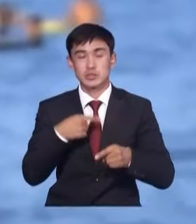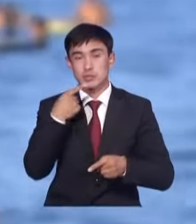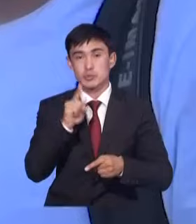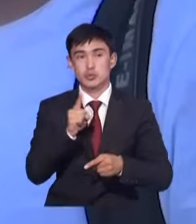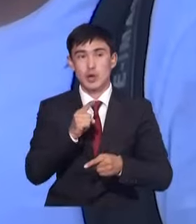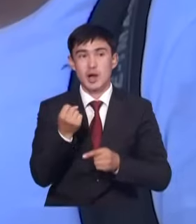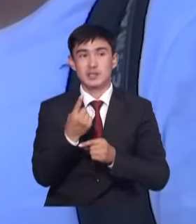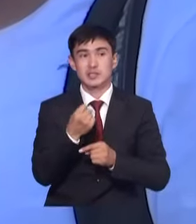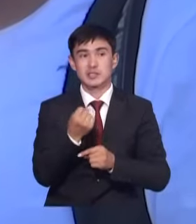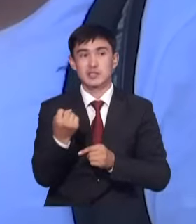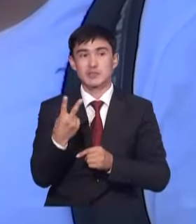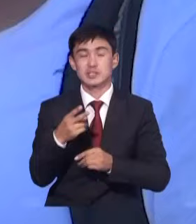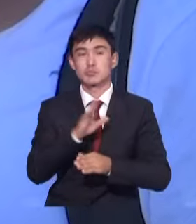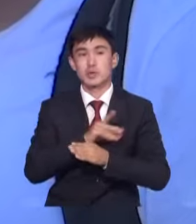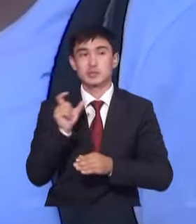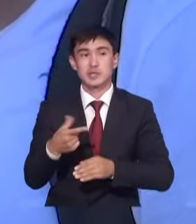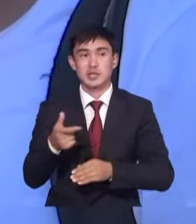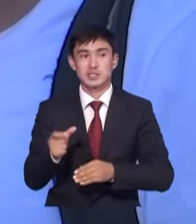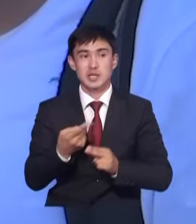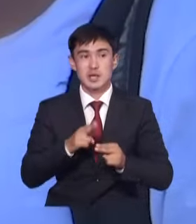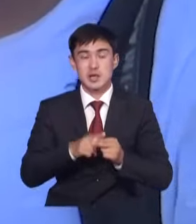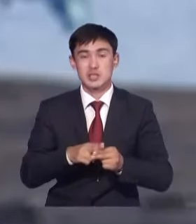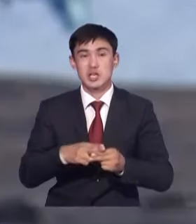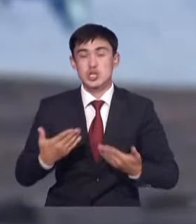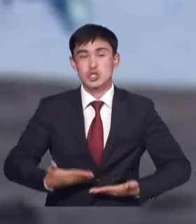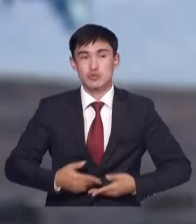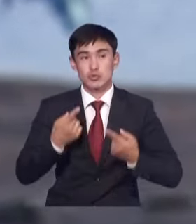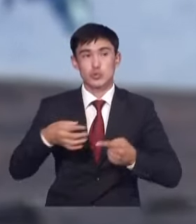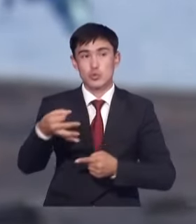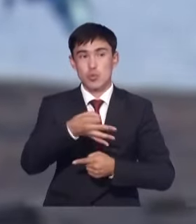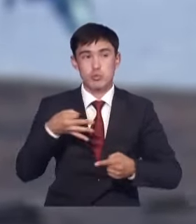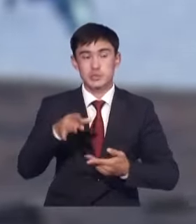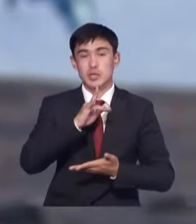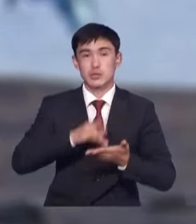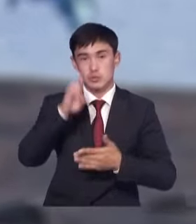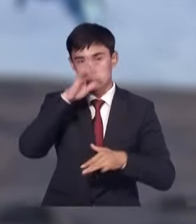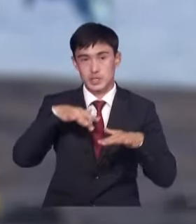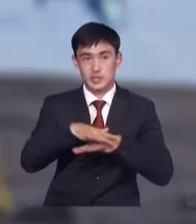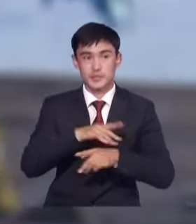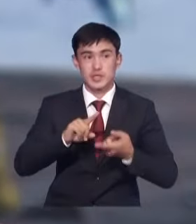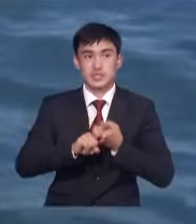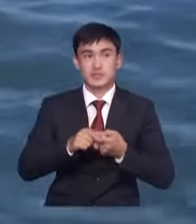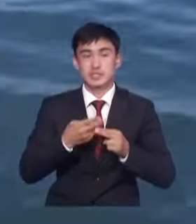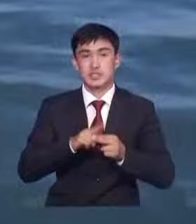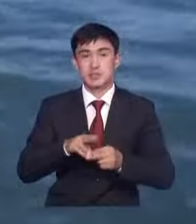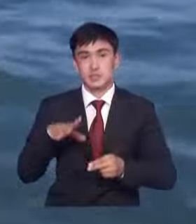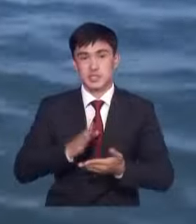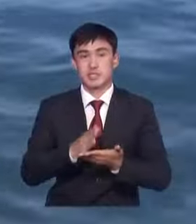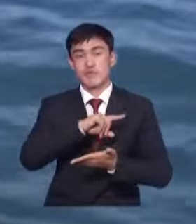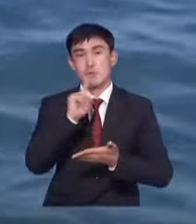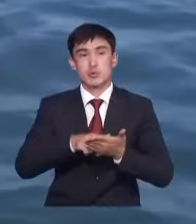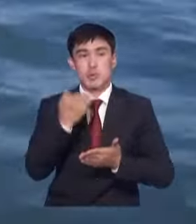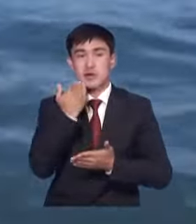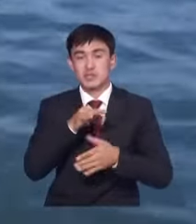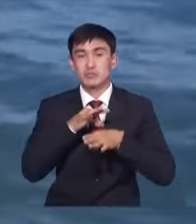отметить, что 11 из 12 погибших граждан являются жителями других областей и городов страны, в связи с чем возникает вопрос и по